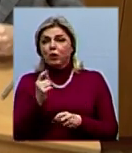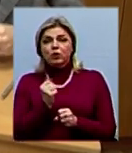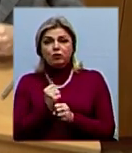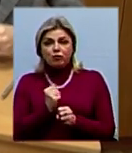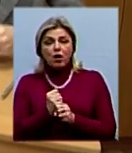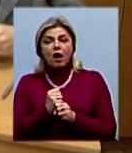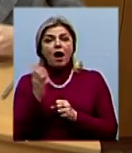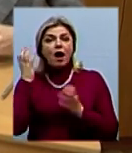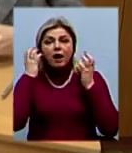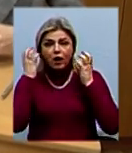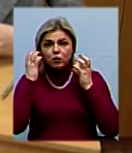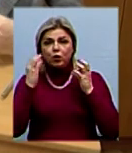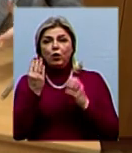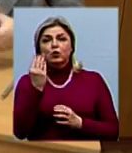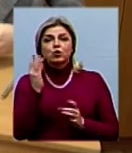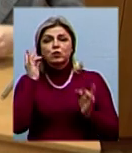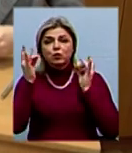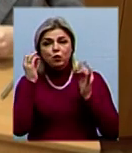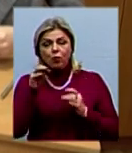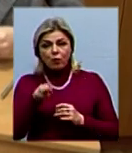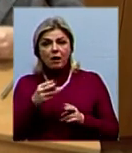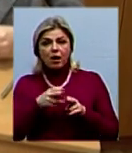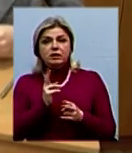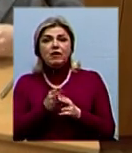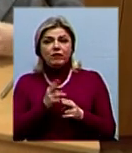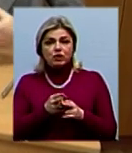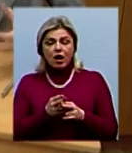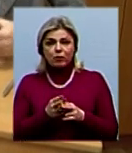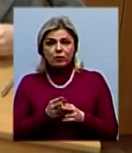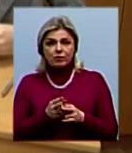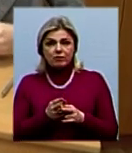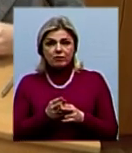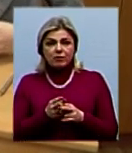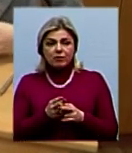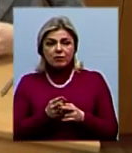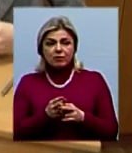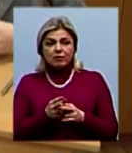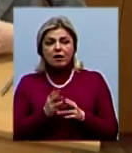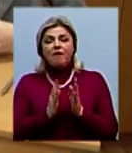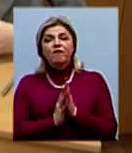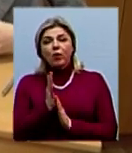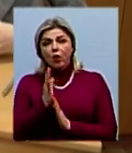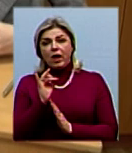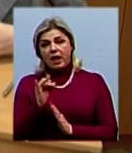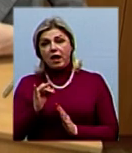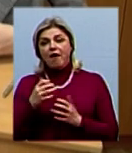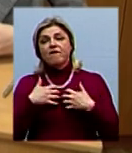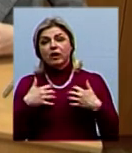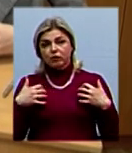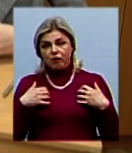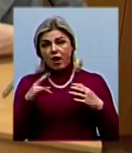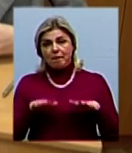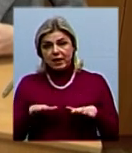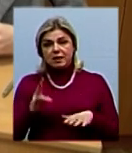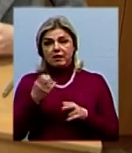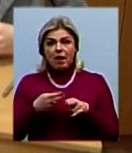створюють радіошуми, які дійсно дуже заважають флорі та фауні місцевості, на якій вони розташовані.